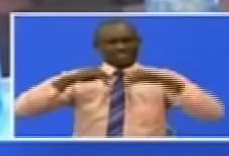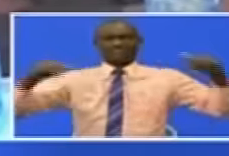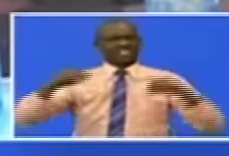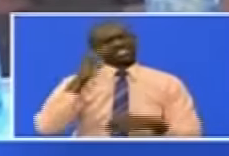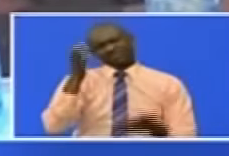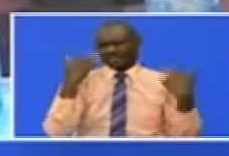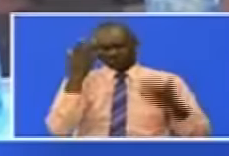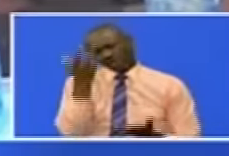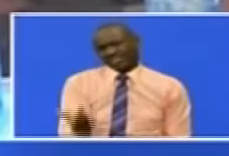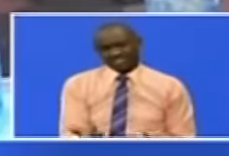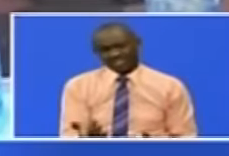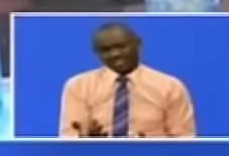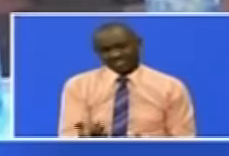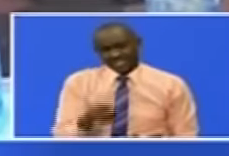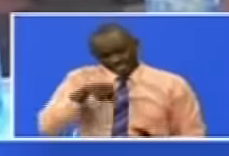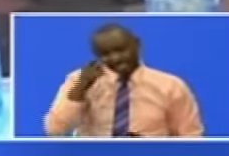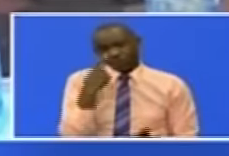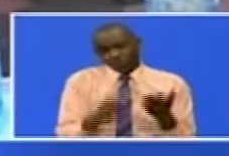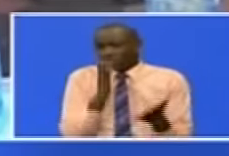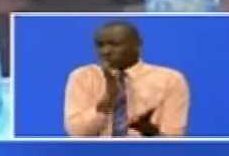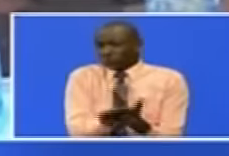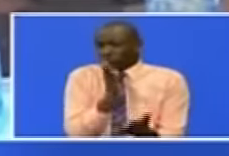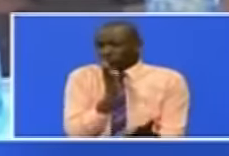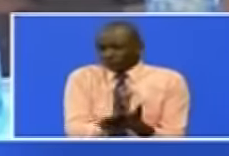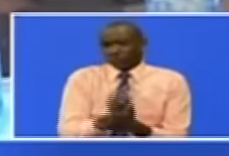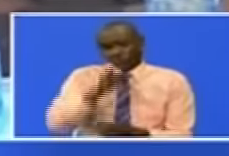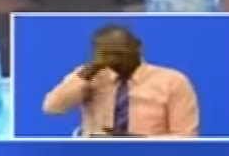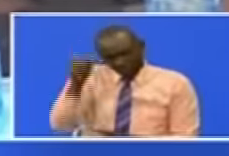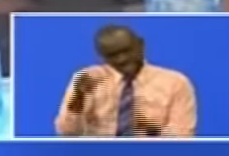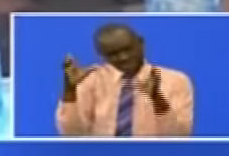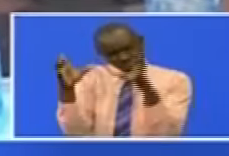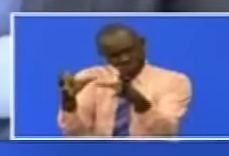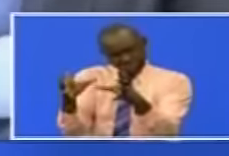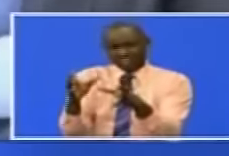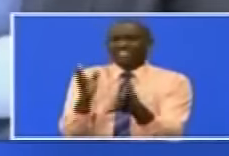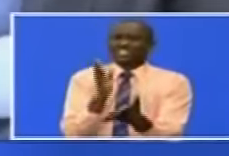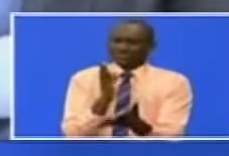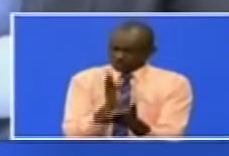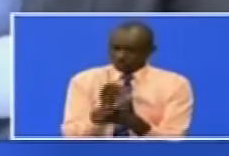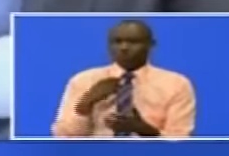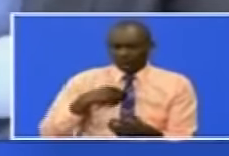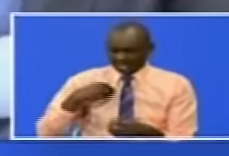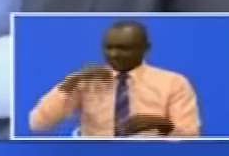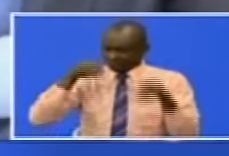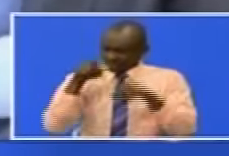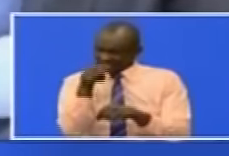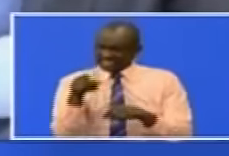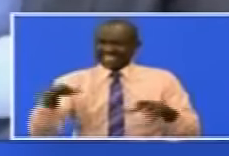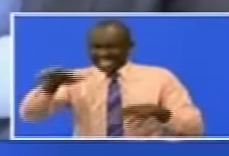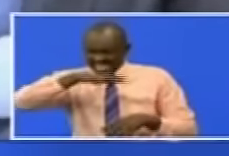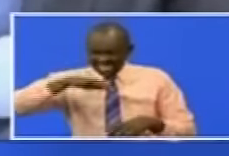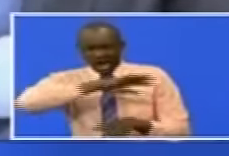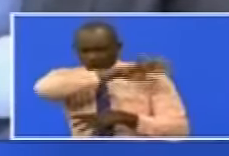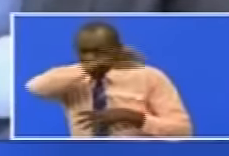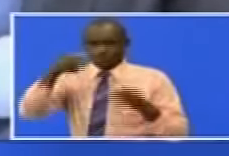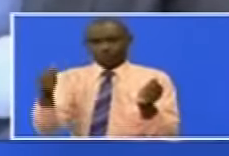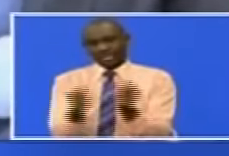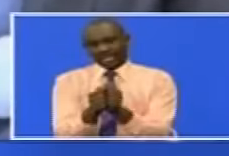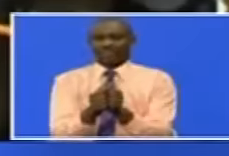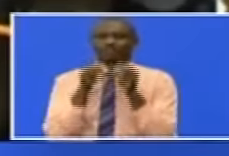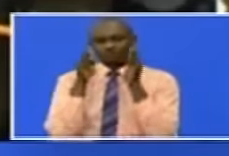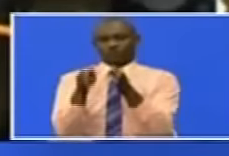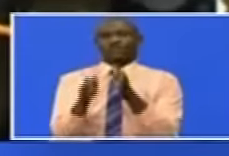eneo hili ambalo kando na kudaiwa kuwa ngome ya Jubilii linasifika kukuelekeza kura katika kapu moja nyakati za